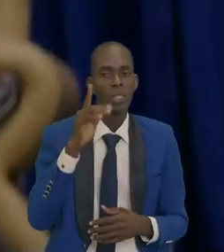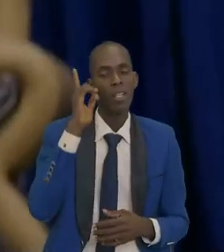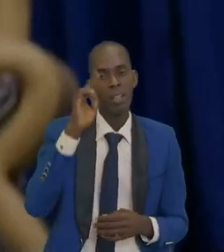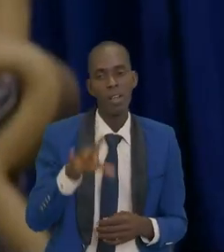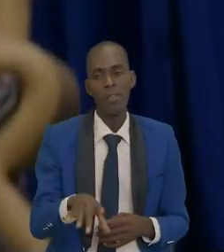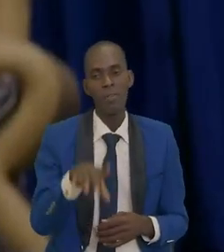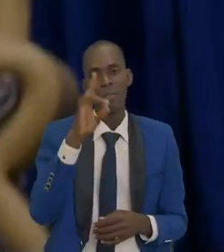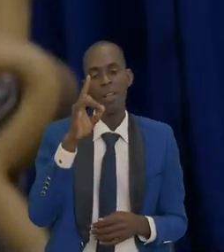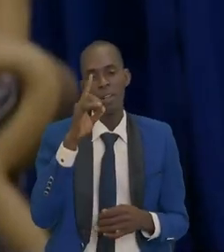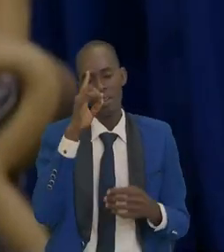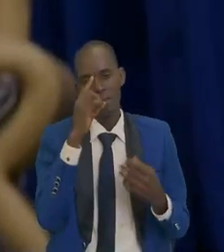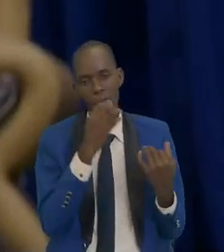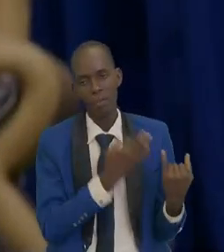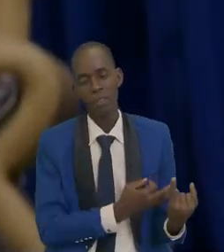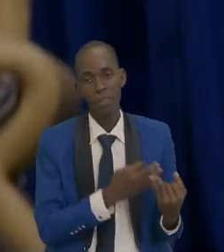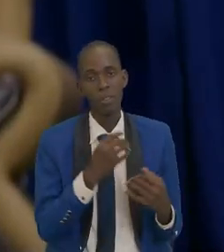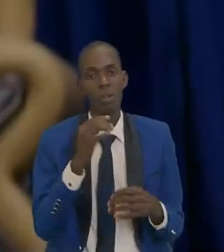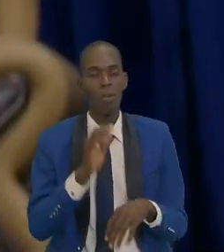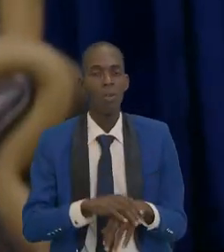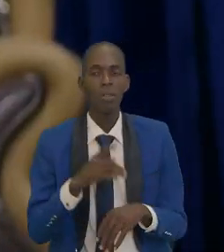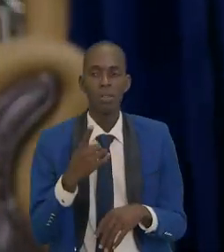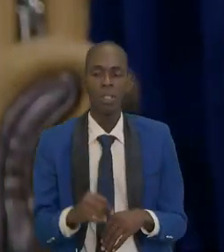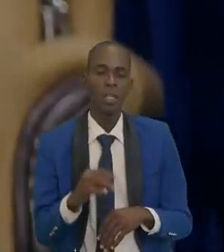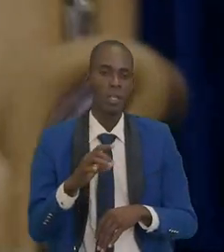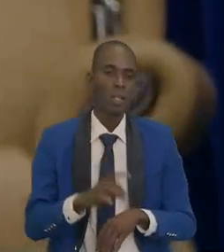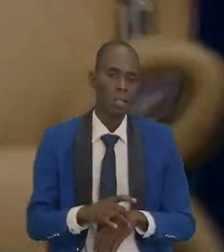trouvera-t-il de la foi sur la terre?